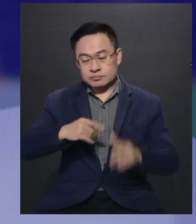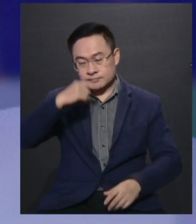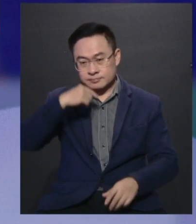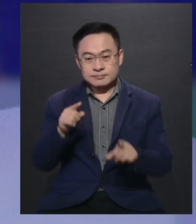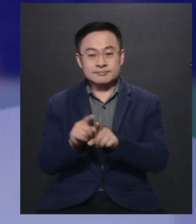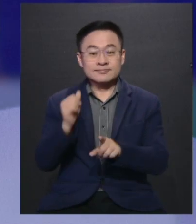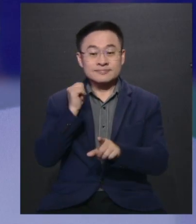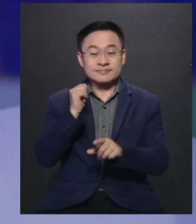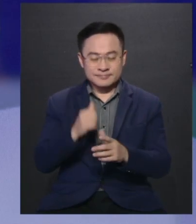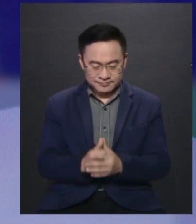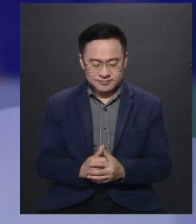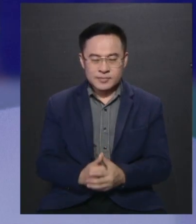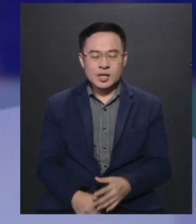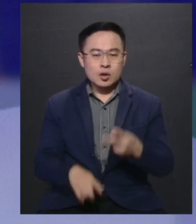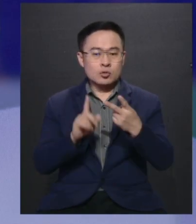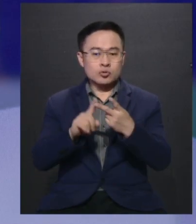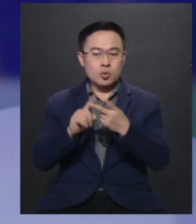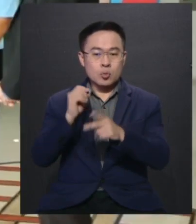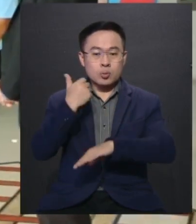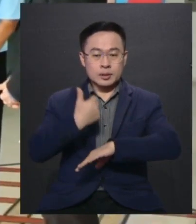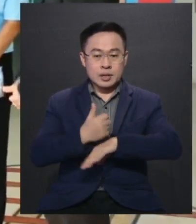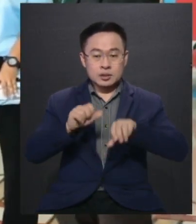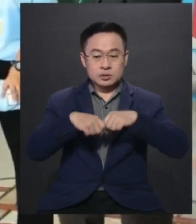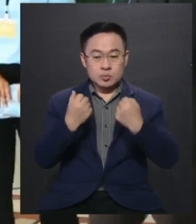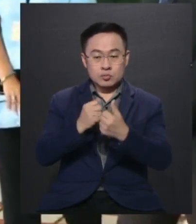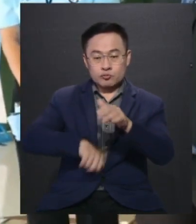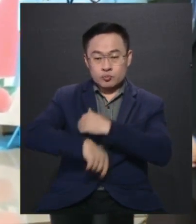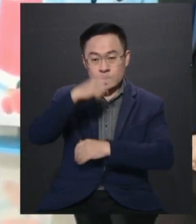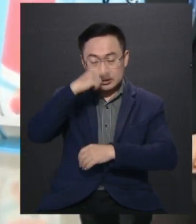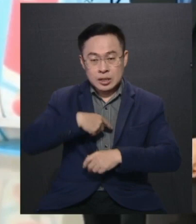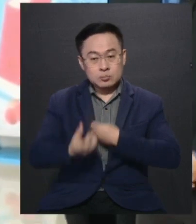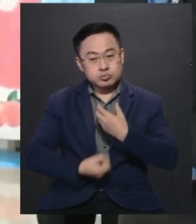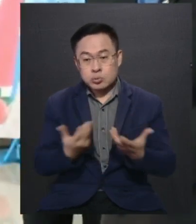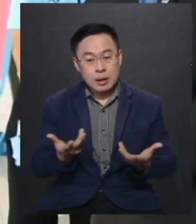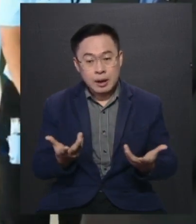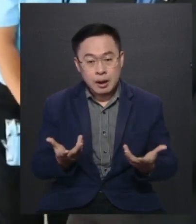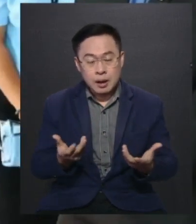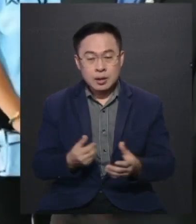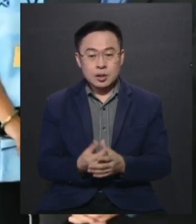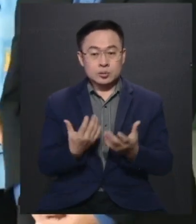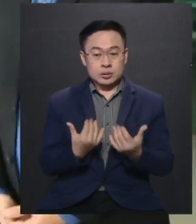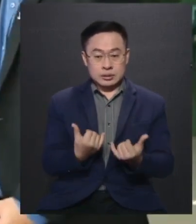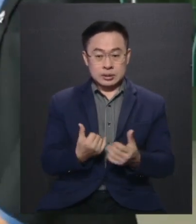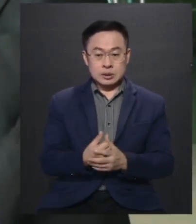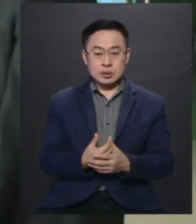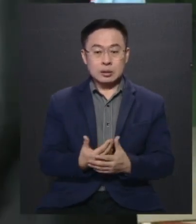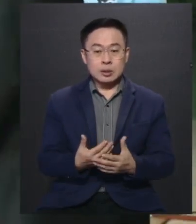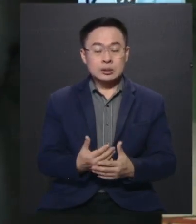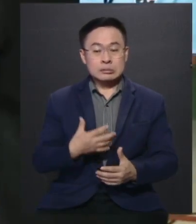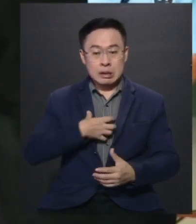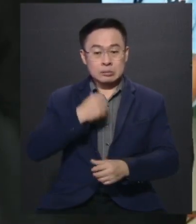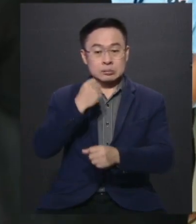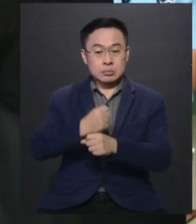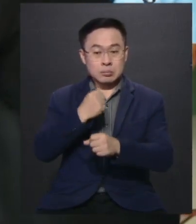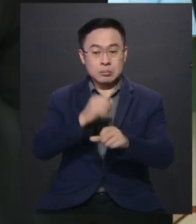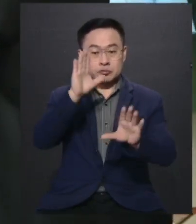ทีนี้ค่ะขยับมาที่นายกสมาคมฟุตบอลกันหน่อยดีกว่าค่ะล่าสุดก็มีการจะมีการเปลี่ยนมือกันไหมนะเพราะว่า